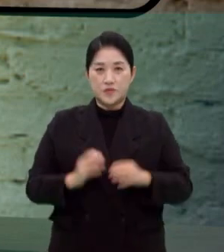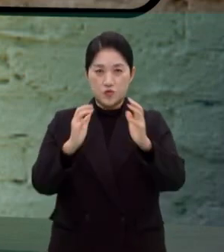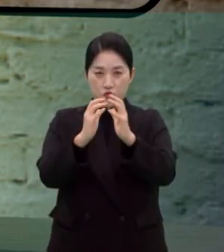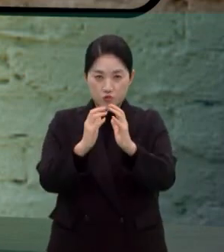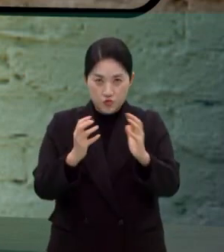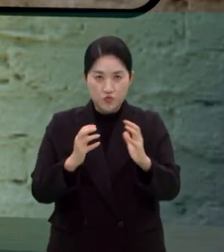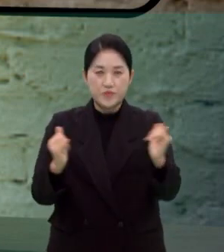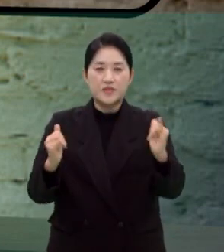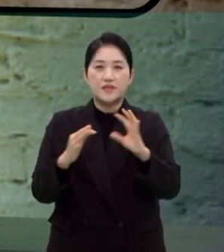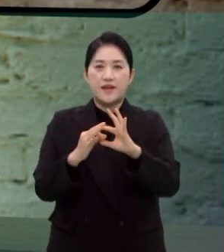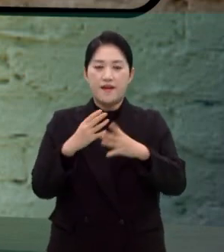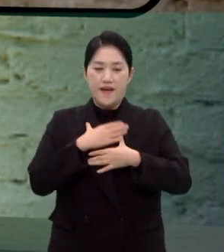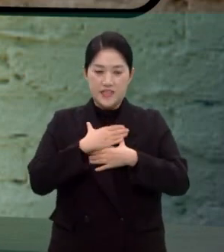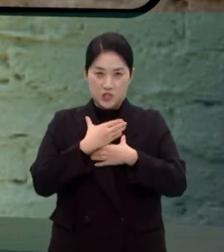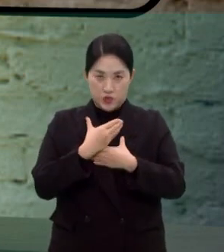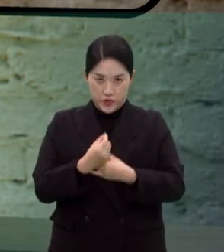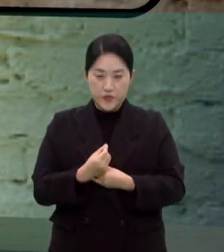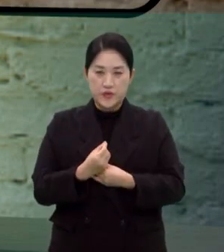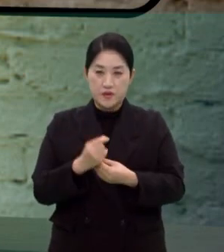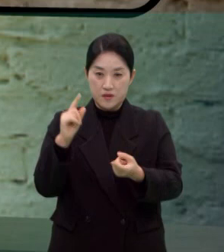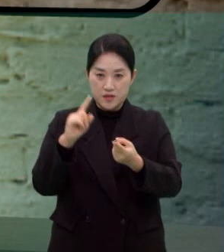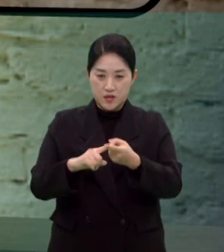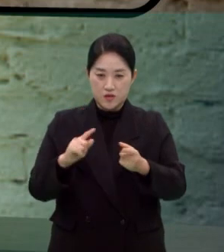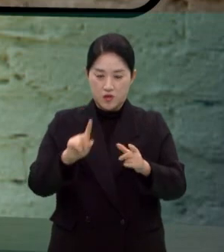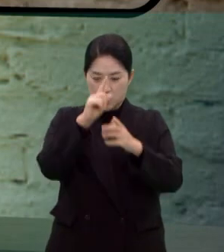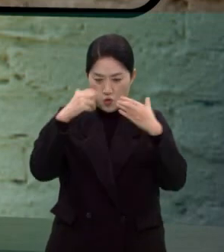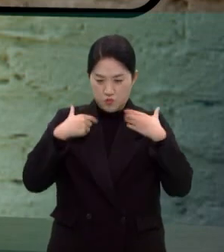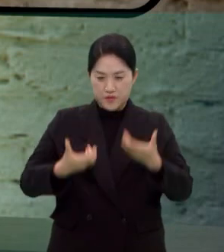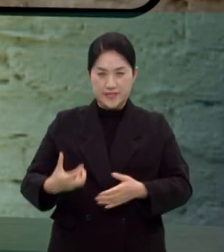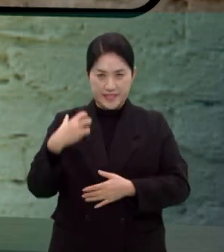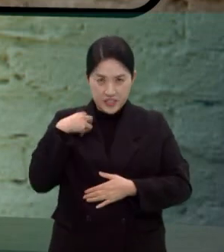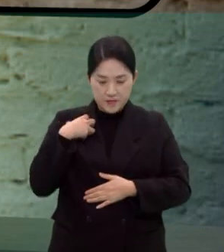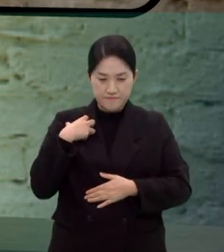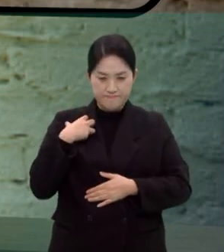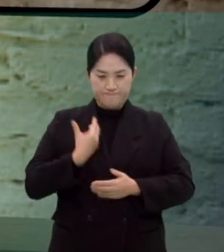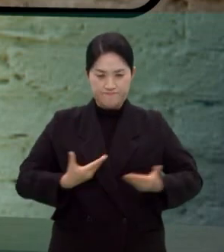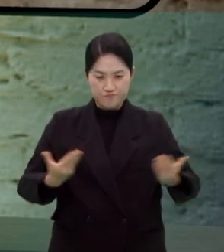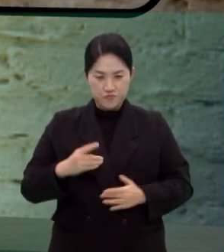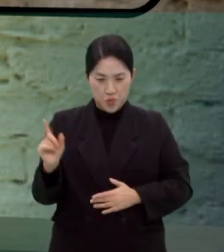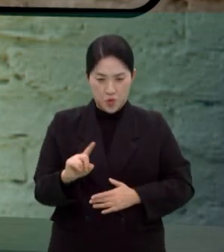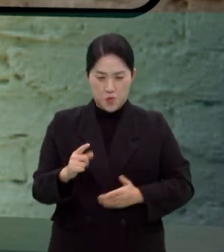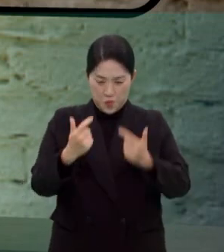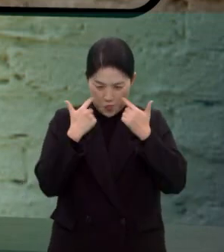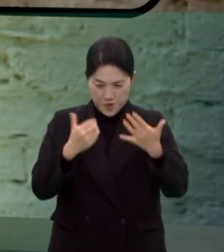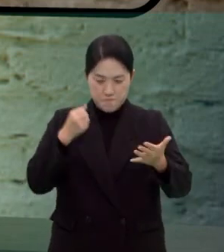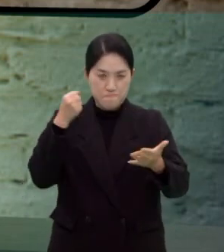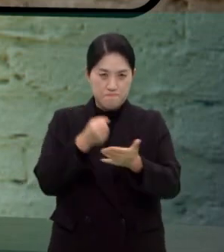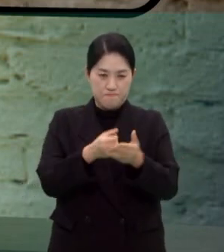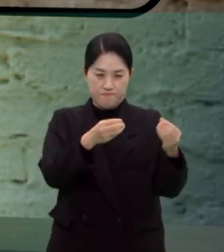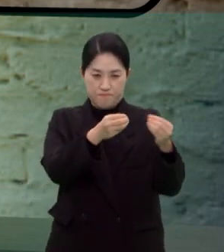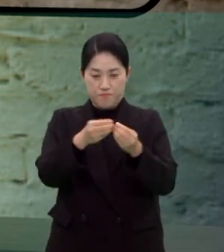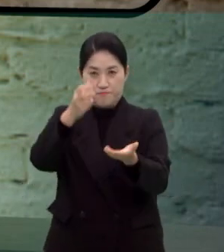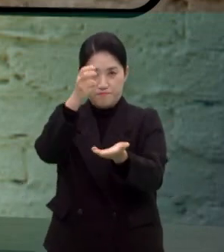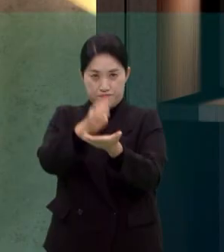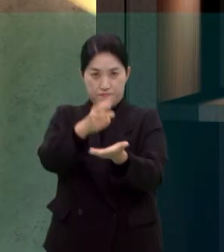국민의 안전에 대한 국가의 책임과 의무를 분명히 규정하고 있는 것입니다.